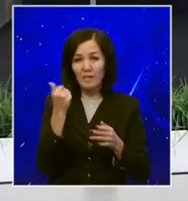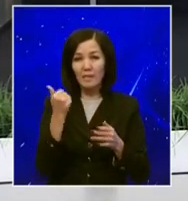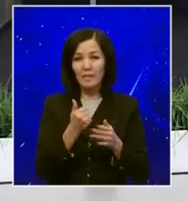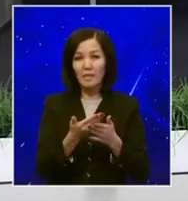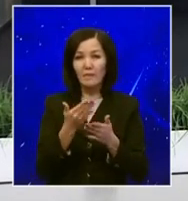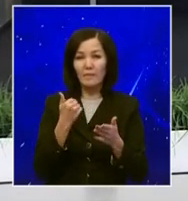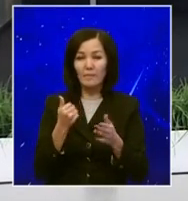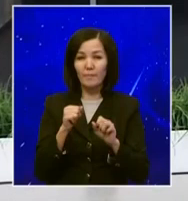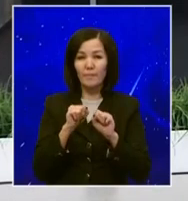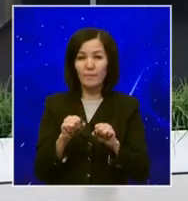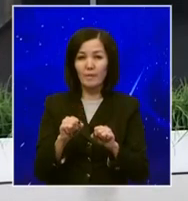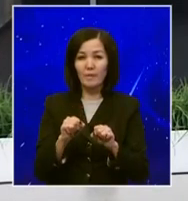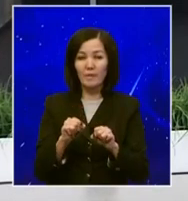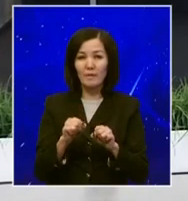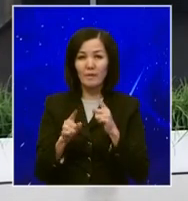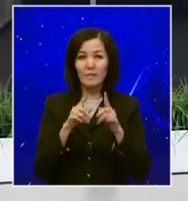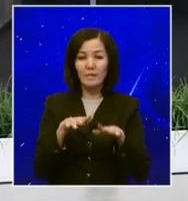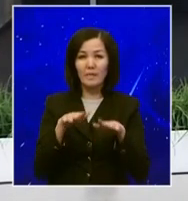на прошлой неделе мы защитили в Сенате